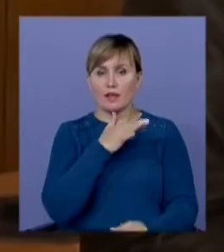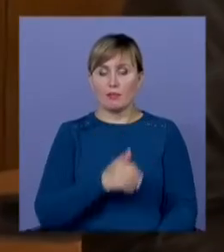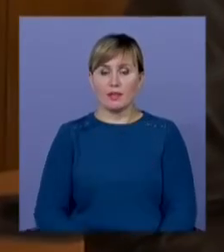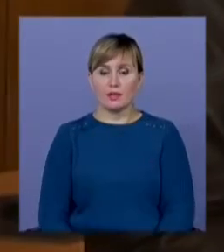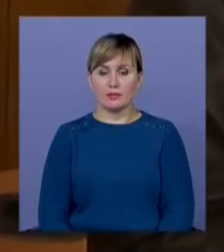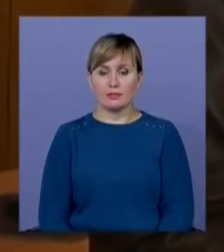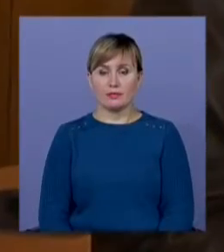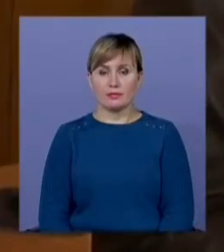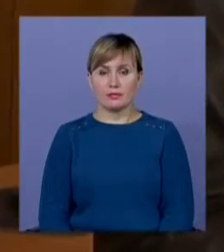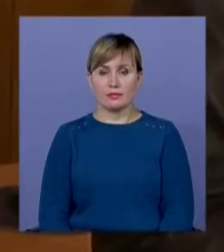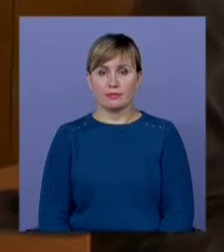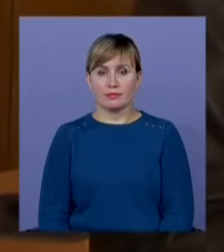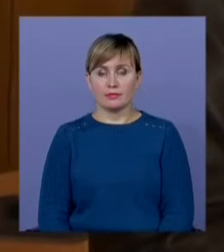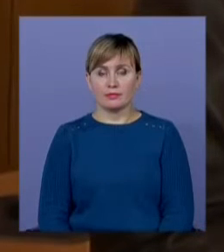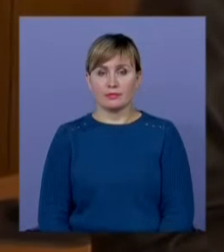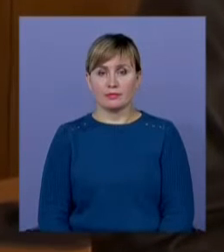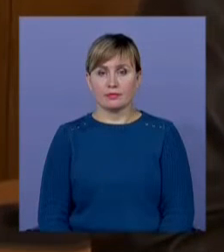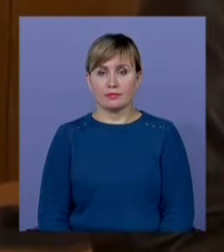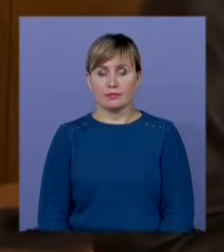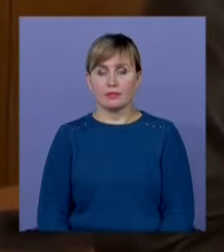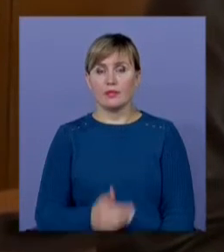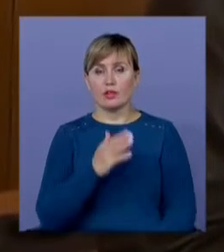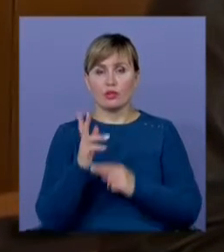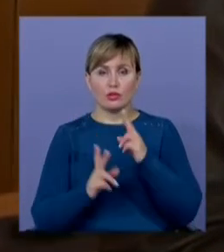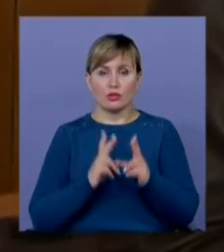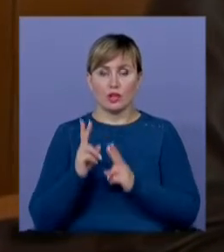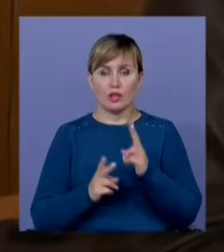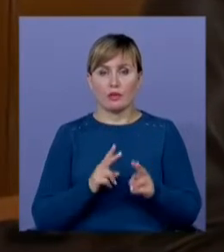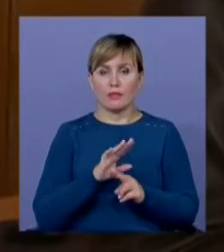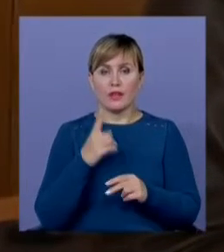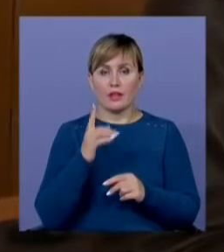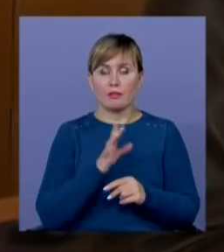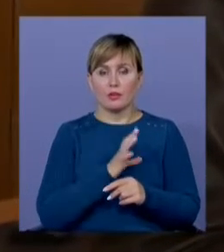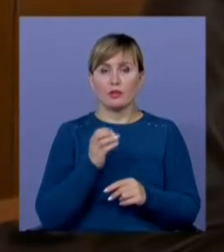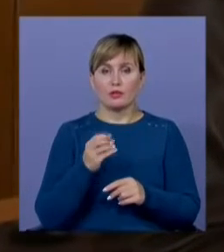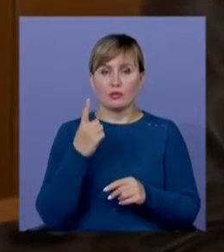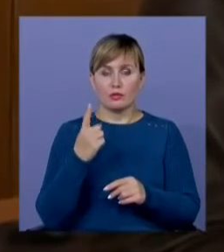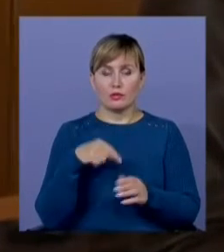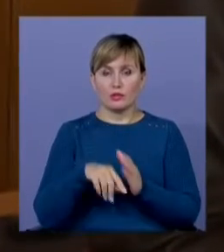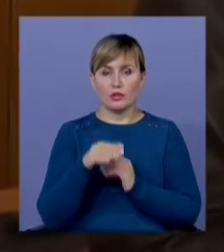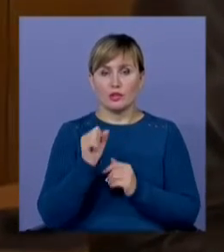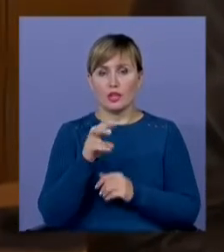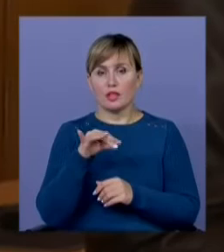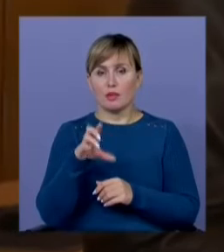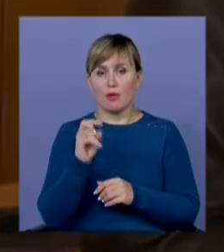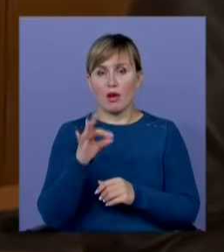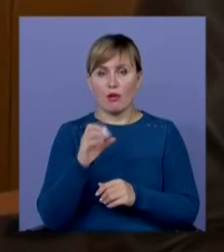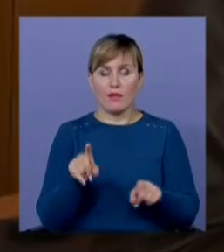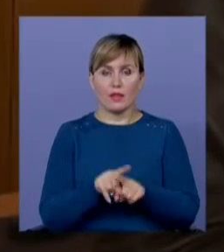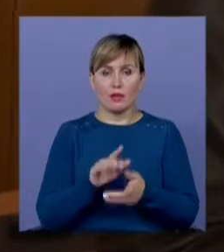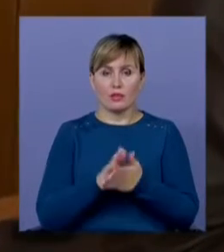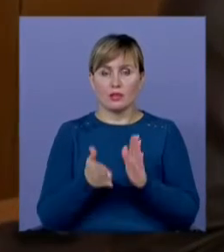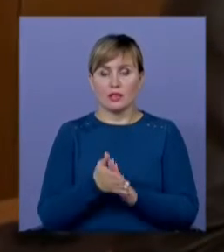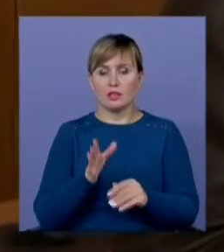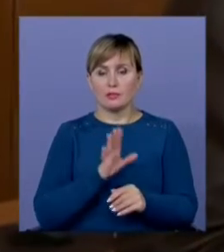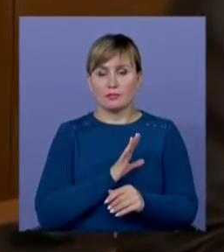По ее жалобе, жалоба там, она не одна была, там еще гражданка Данибекова, точно такая же ситуация